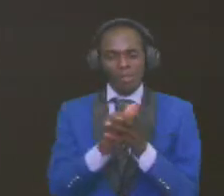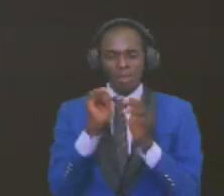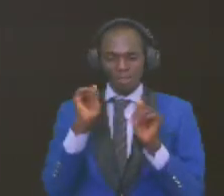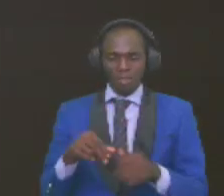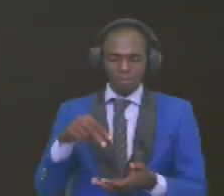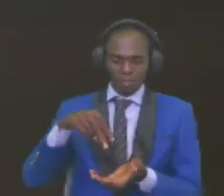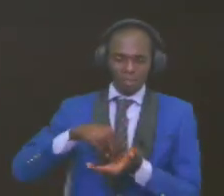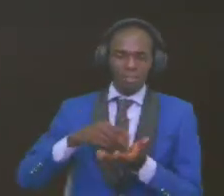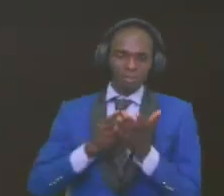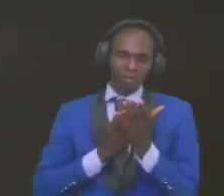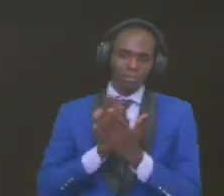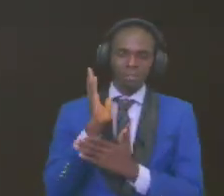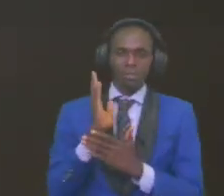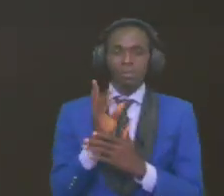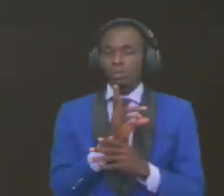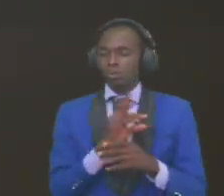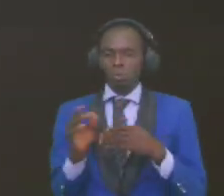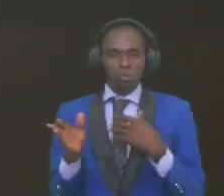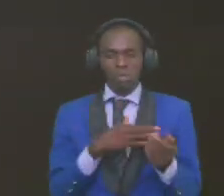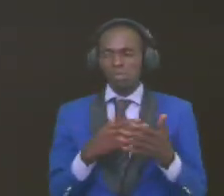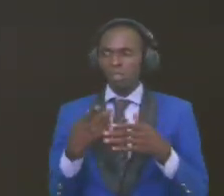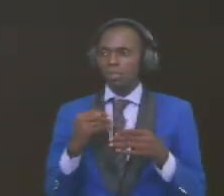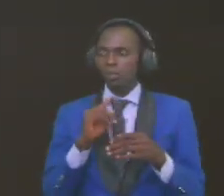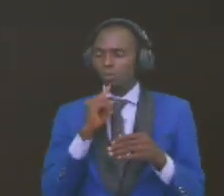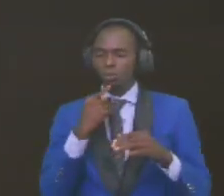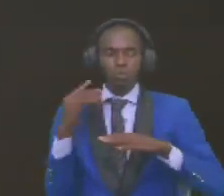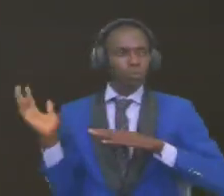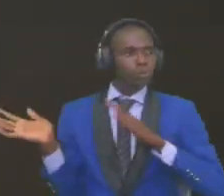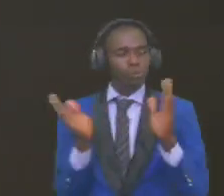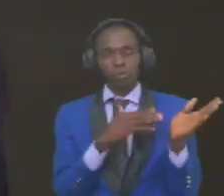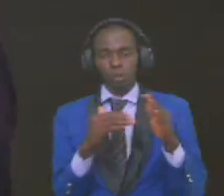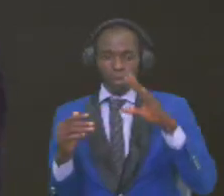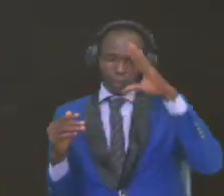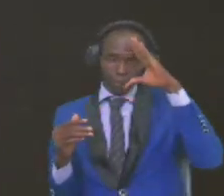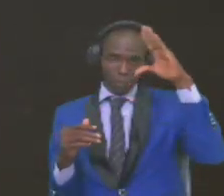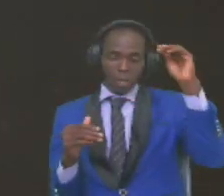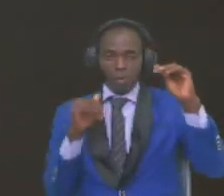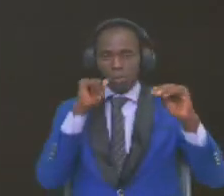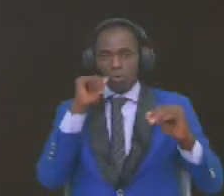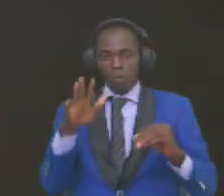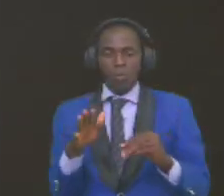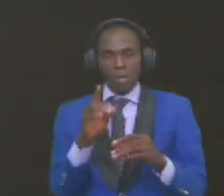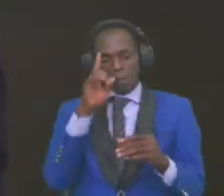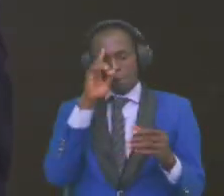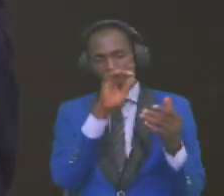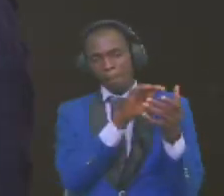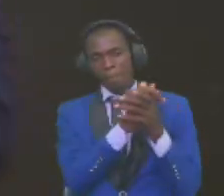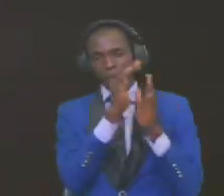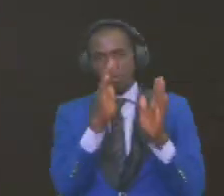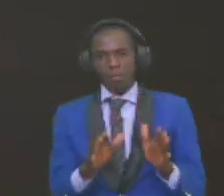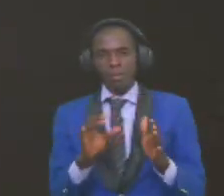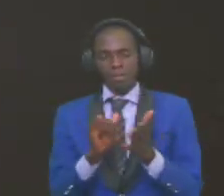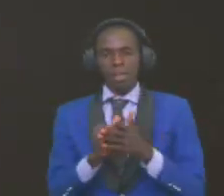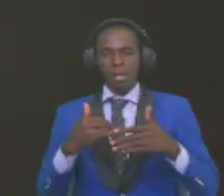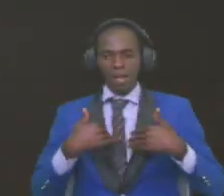peut briller qui peut régner qui peut tenir qui peut se tenir debout lorsque la somme où les